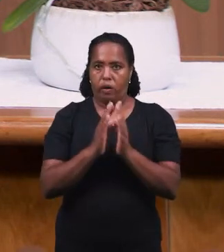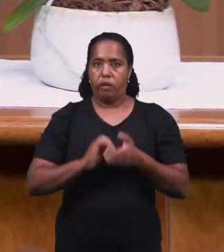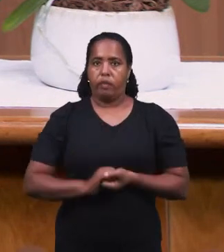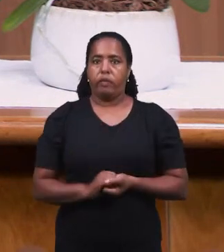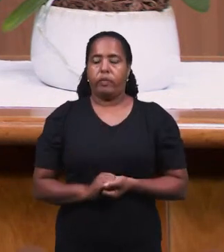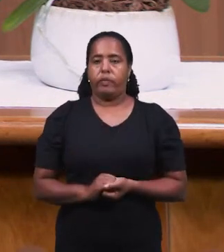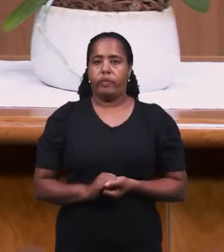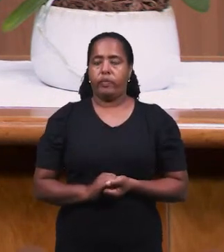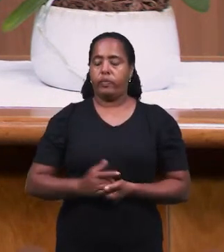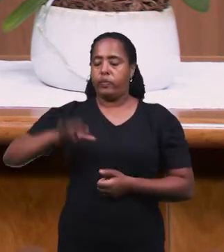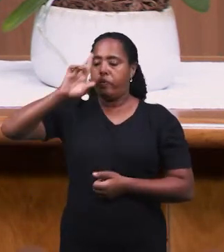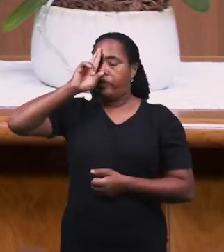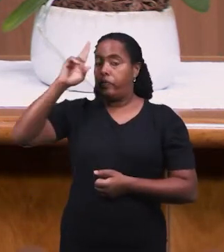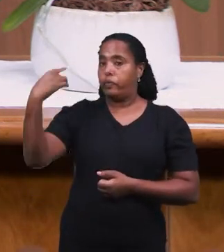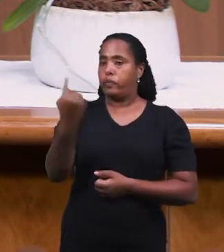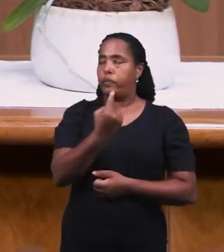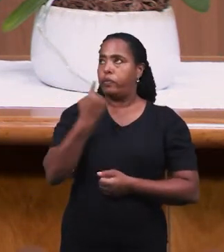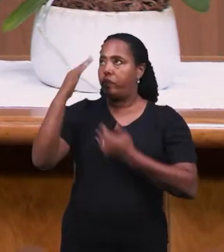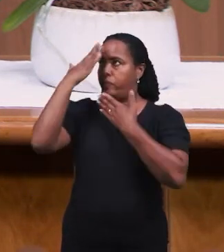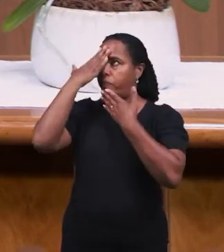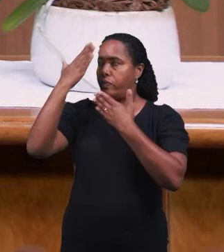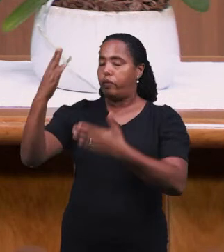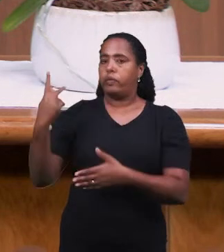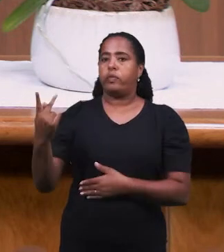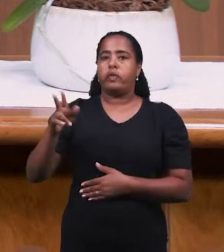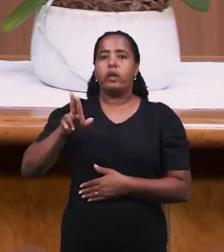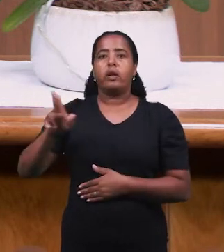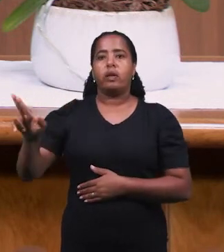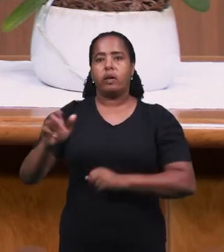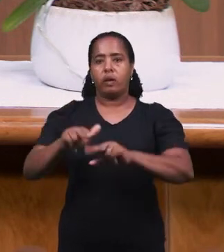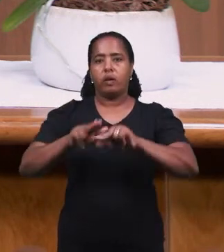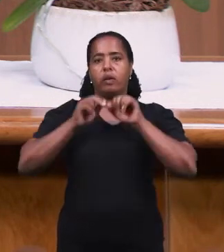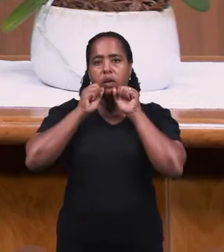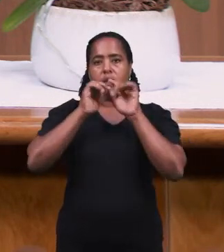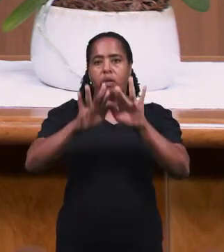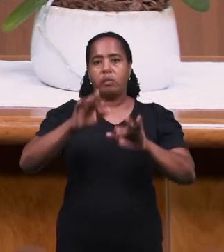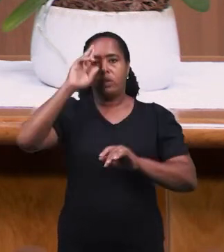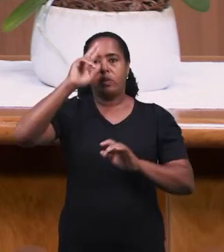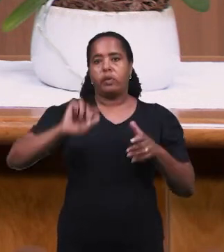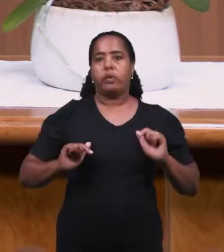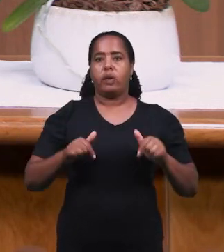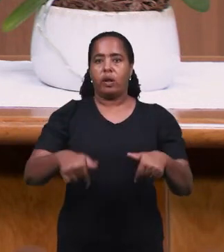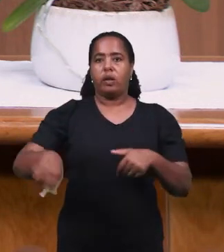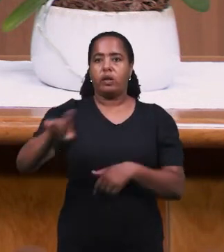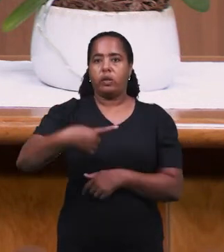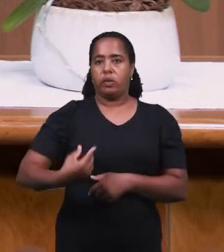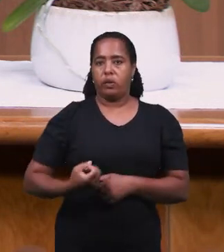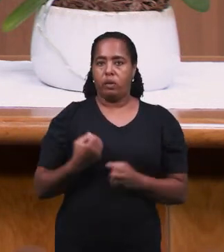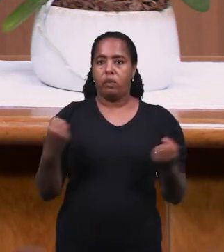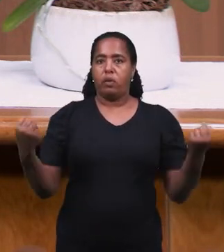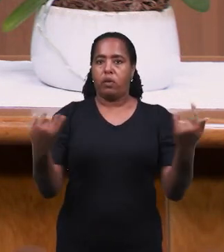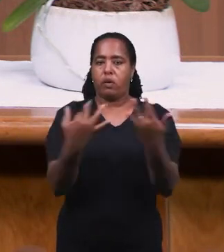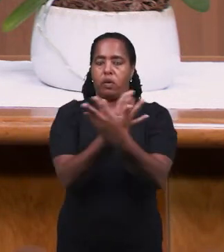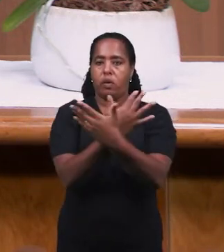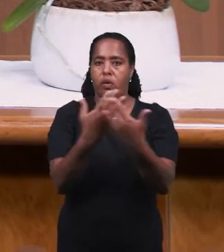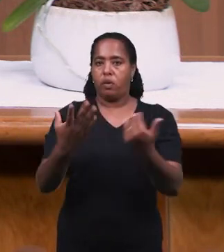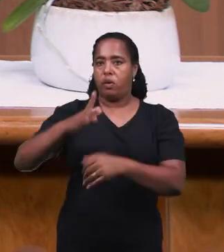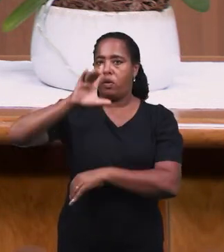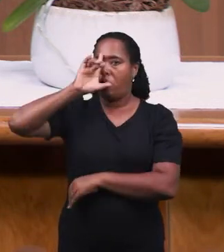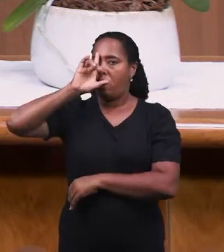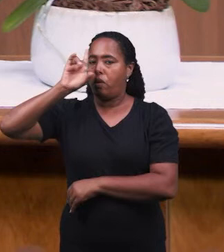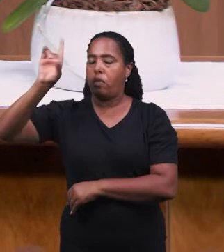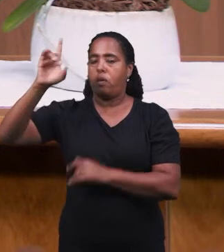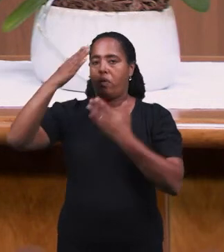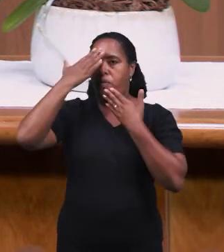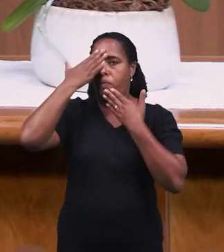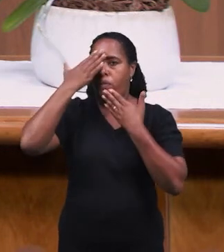Nous finissons notre culte, nous allons prier. Seigneur, nous te bénissons pour ce que tu as fait dans nos